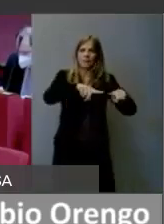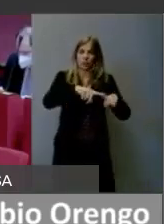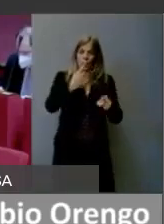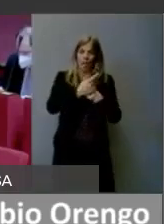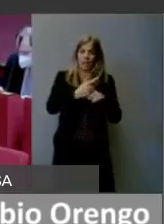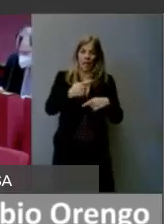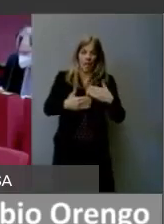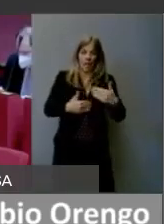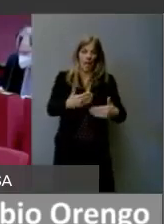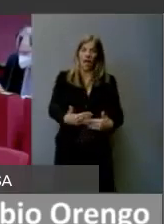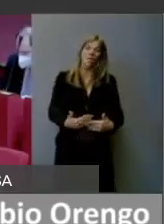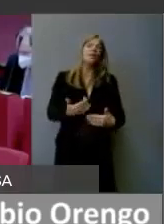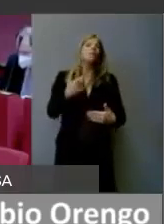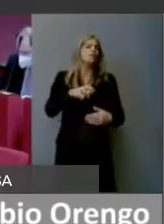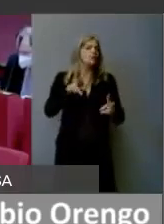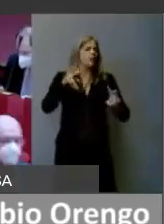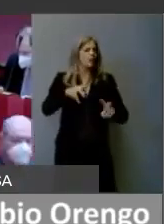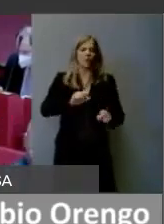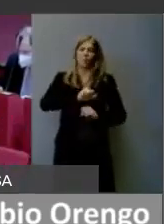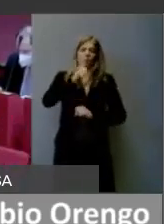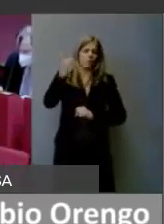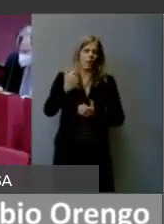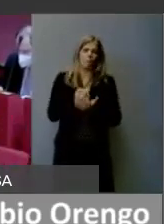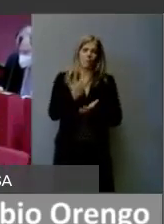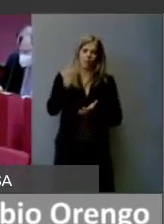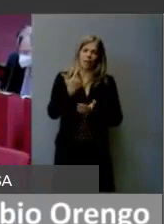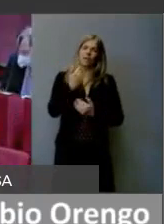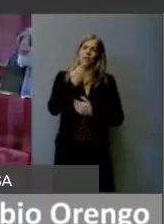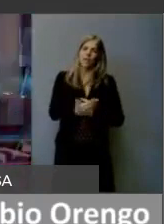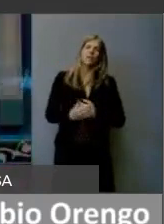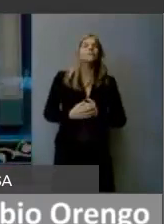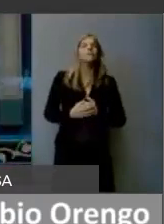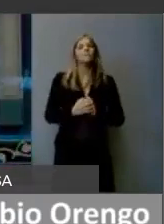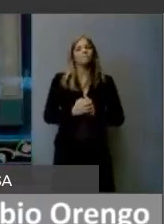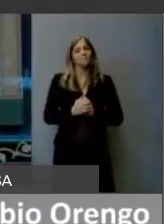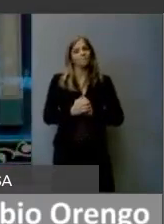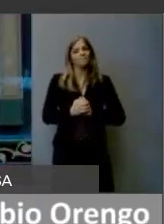perché questa credo che sia la prima cosa da portare avanti. Grazie.